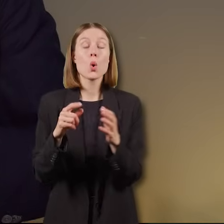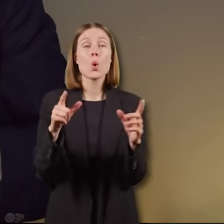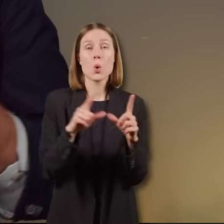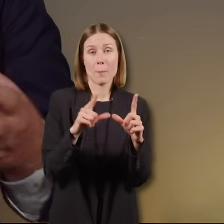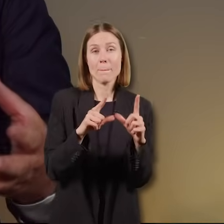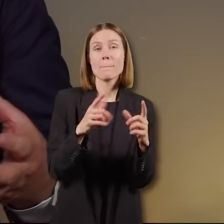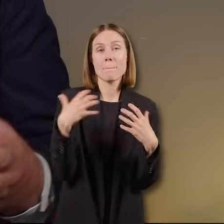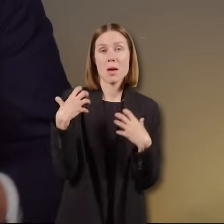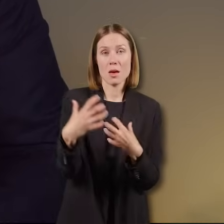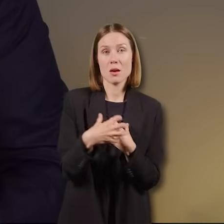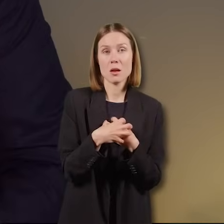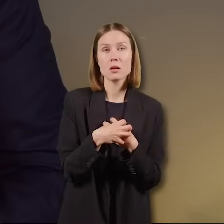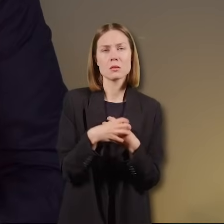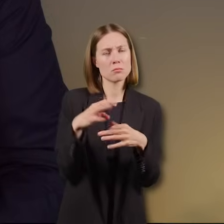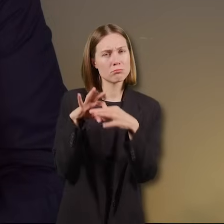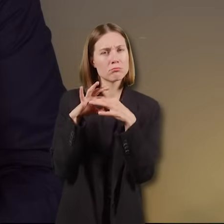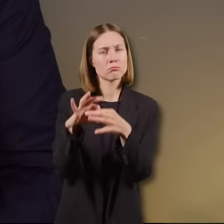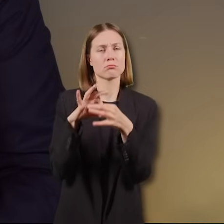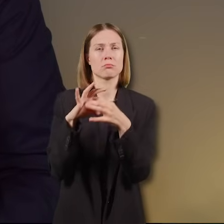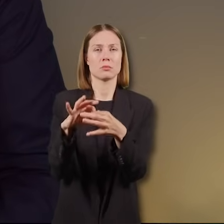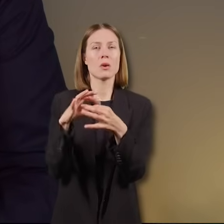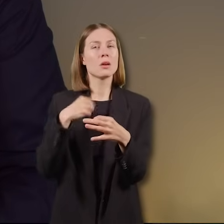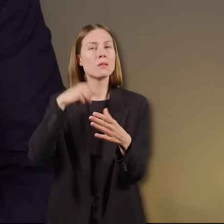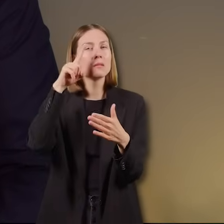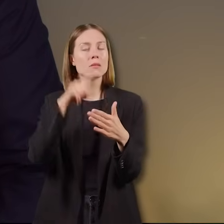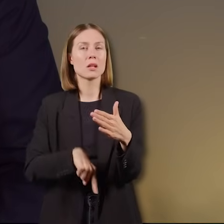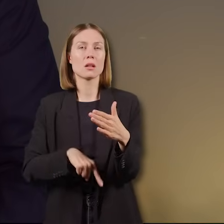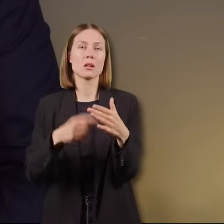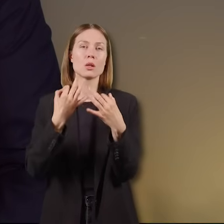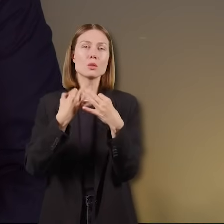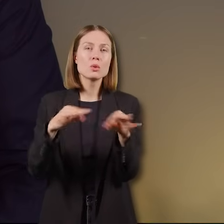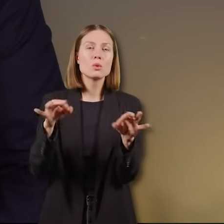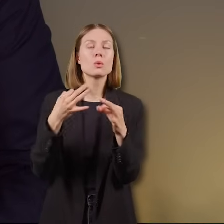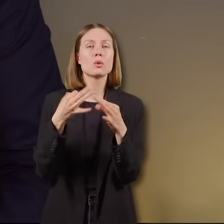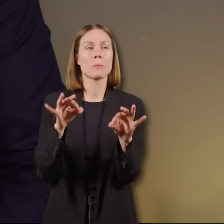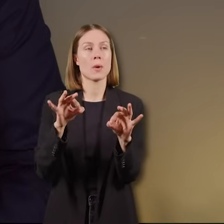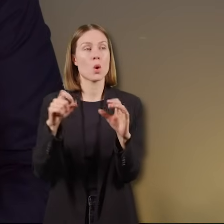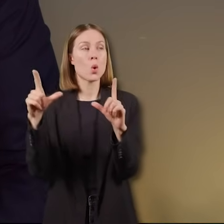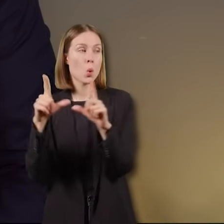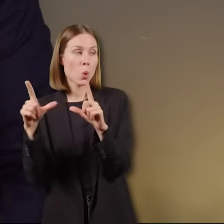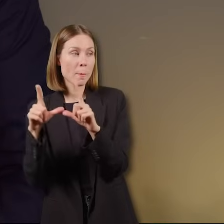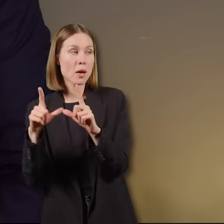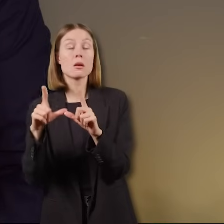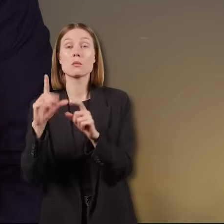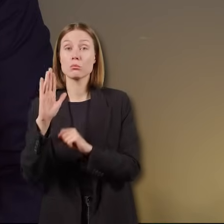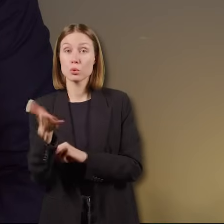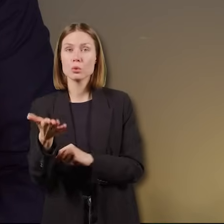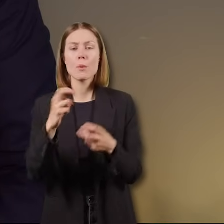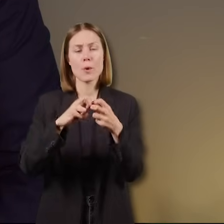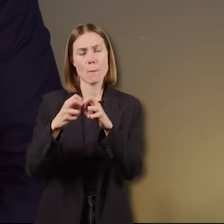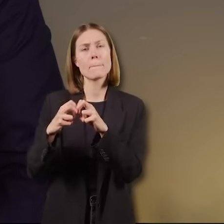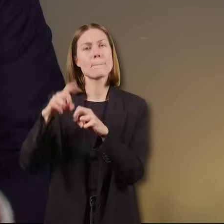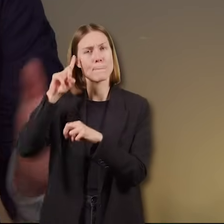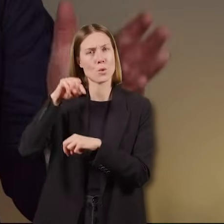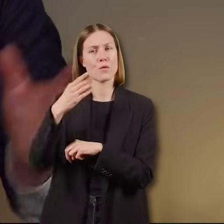meru mes bendraujam labai tampriai. Aš tikiuosi, kad pasiūlymai iš Ukmergės iš tikrųjų bus. Problemos yra žinomos